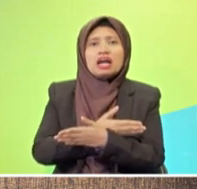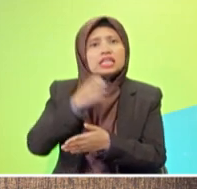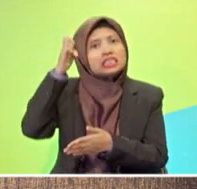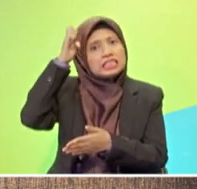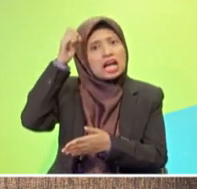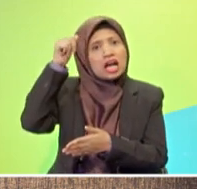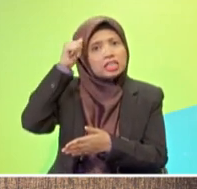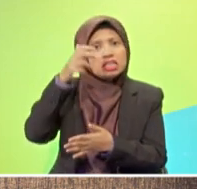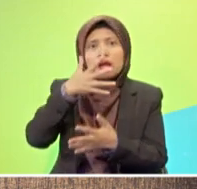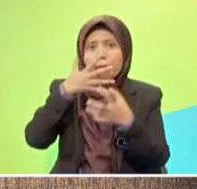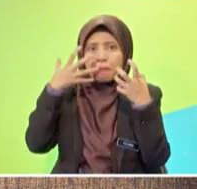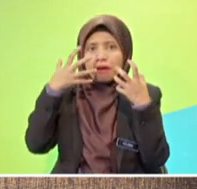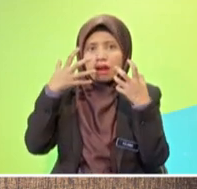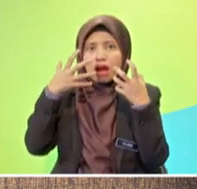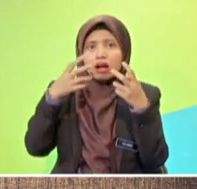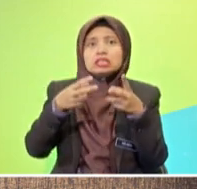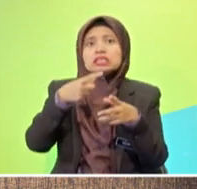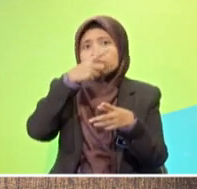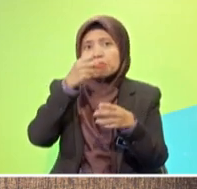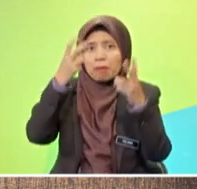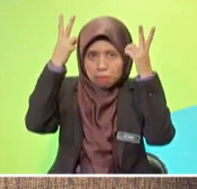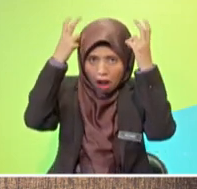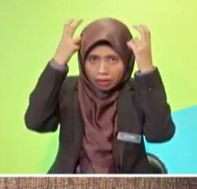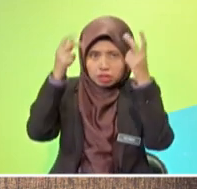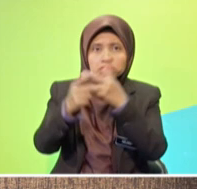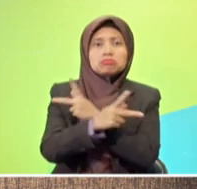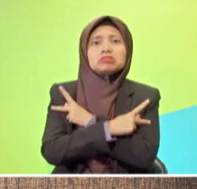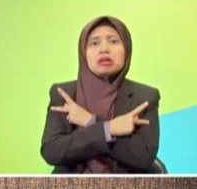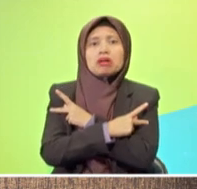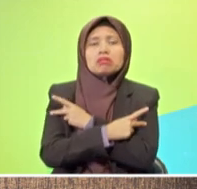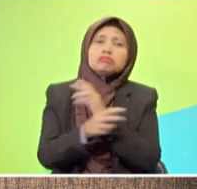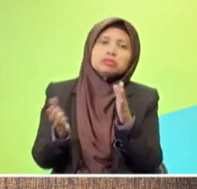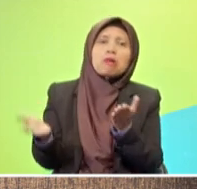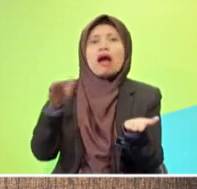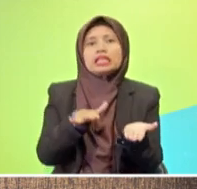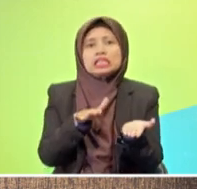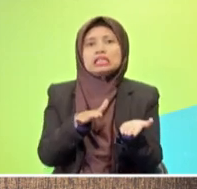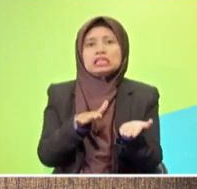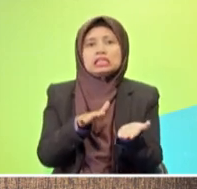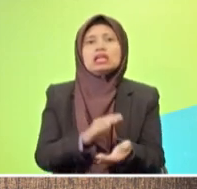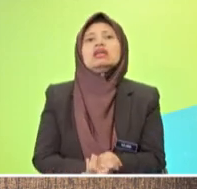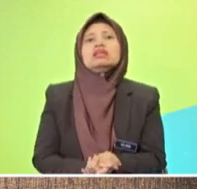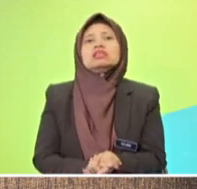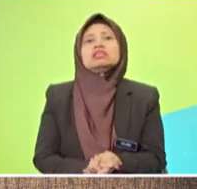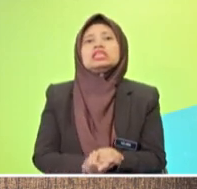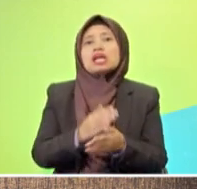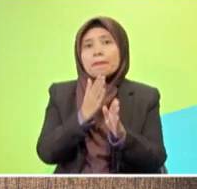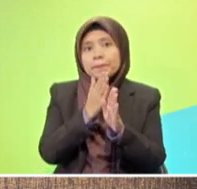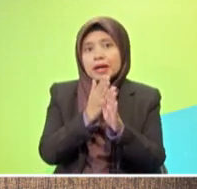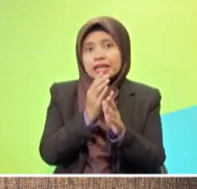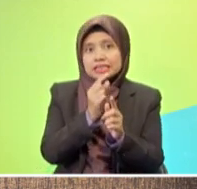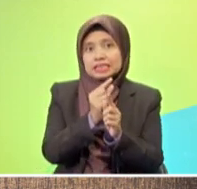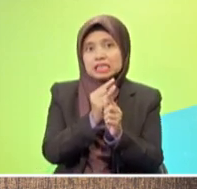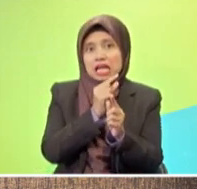bertahun-tahun Dia memelihara anak itu saya memberi tanda tersebut karena baris ini merupakan maklumat penting pada petikan